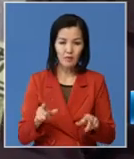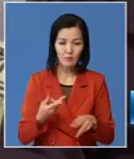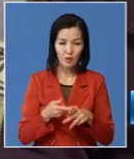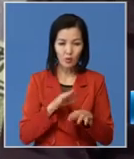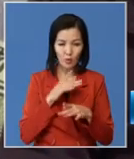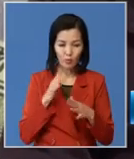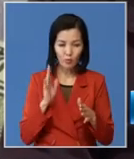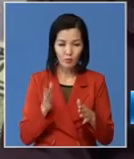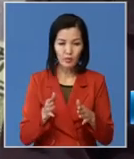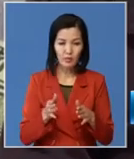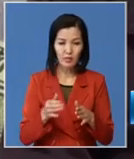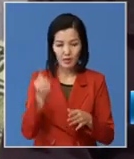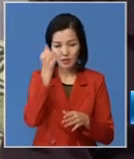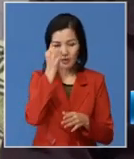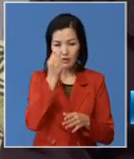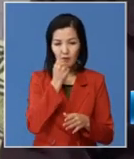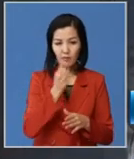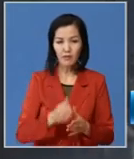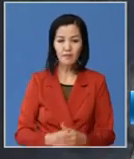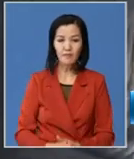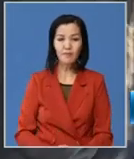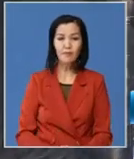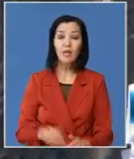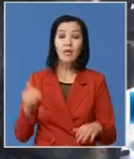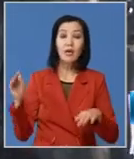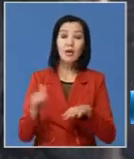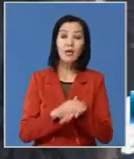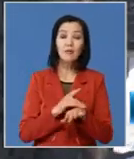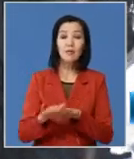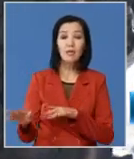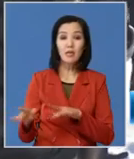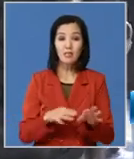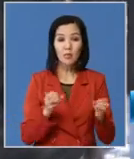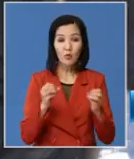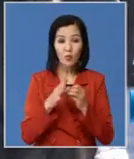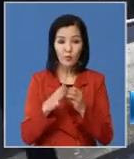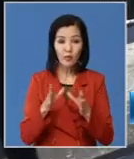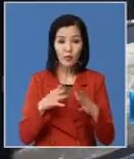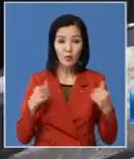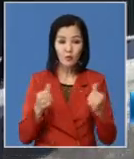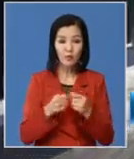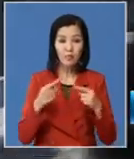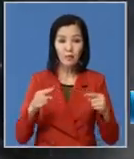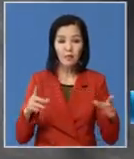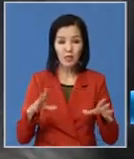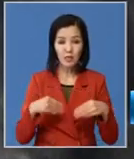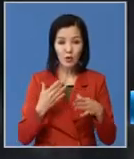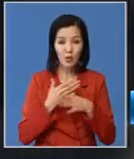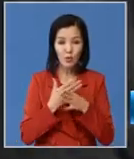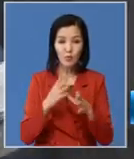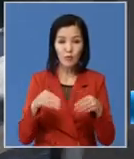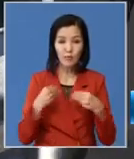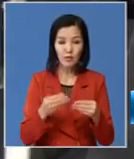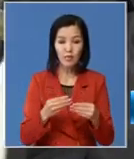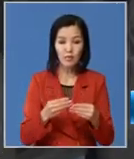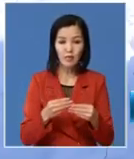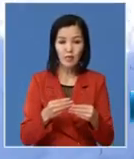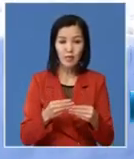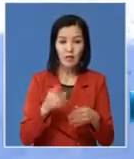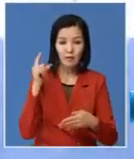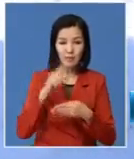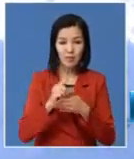Сыр сұхбат жобасының қадірлі мейманында құралақан қайтпады. Сұлу көкше бейнеленген үлкен картинаны сыйлық қалды. Көпшілік